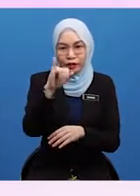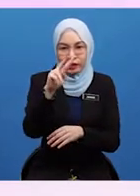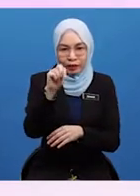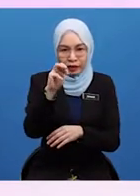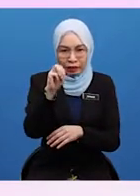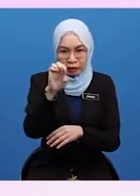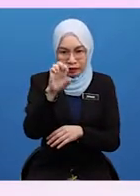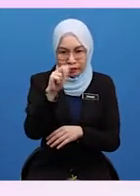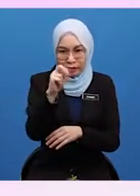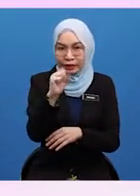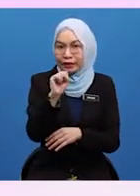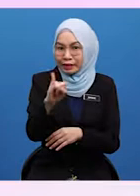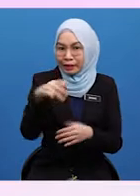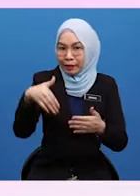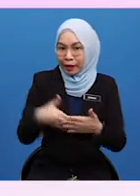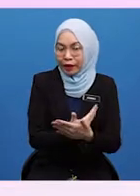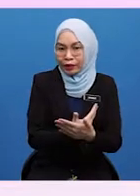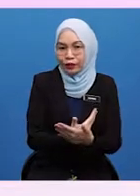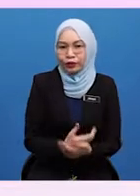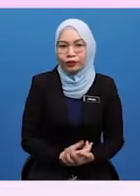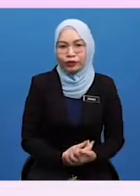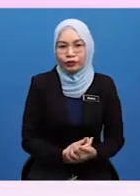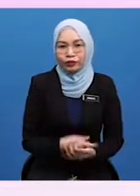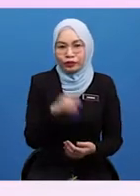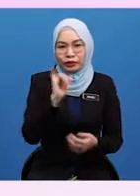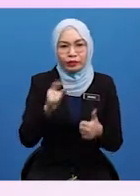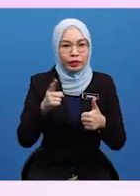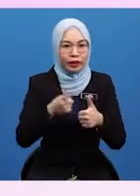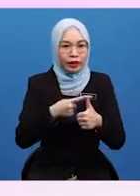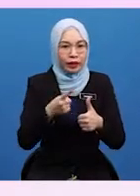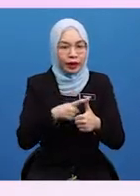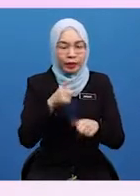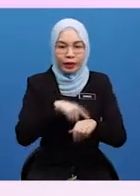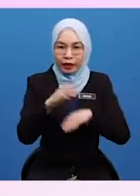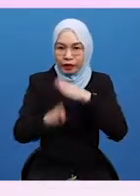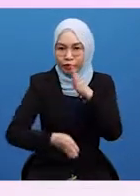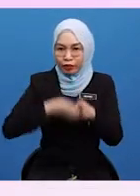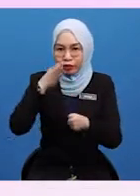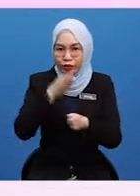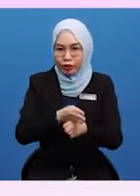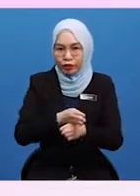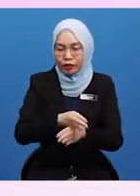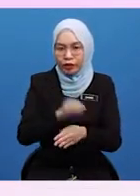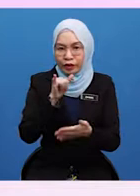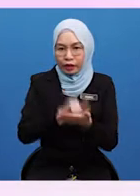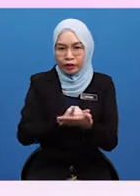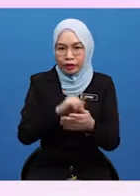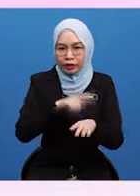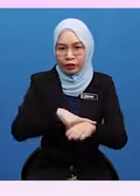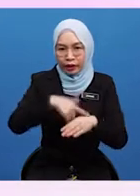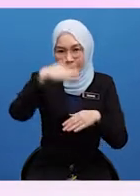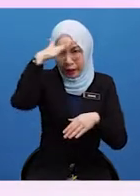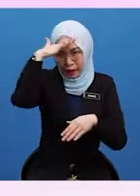pembinaan spesies satelit bumi pertama yaitu di Kuantan Ibu Negeri Pahang